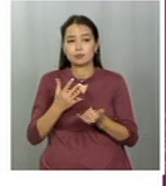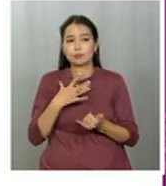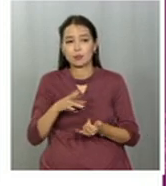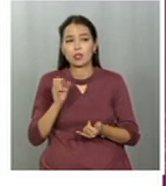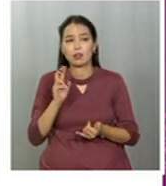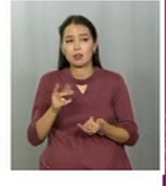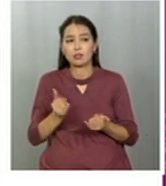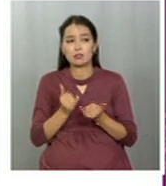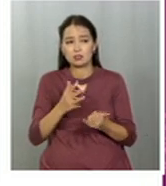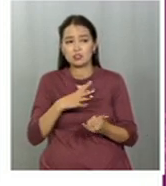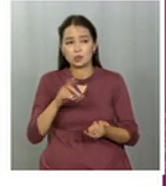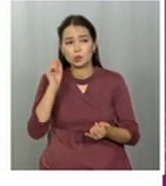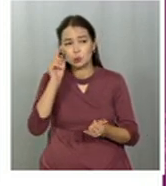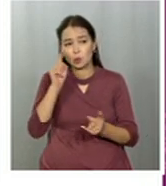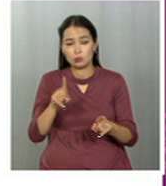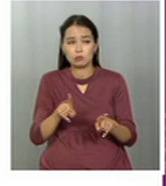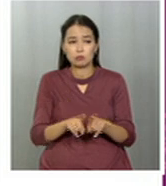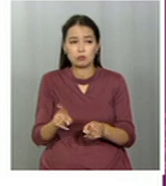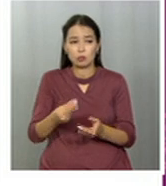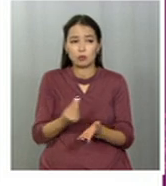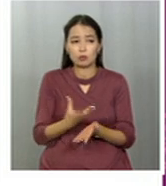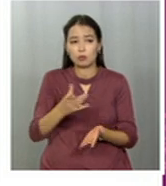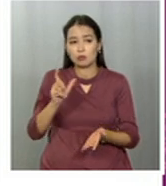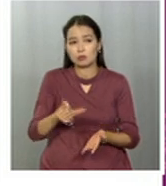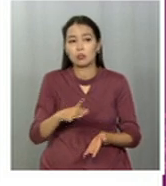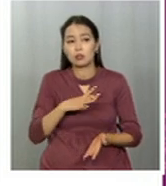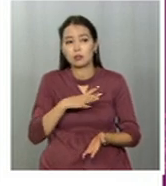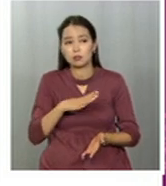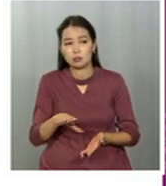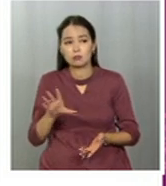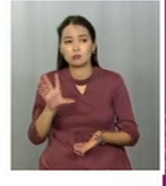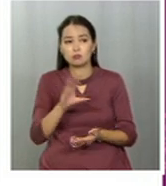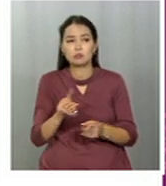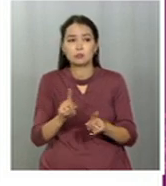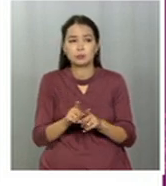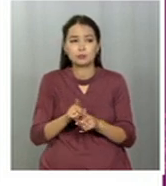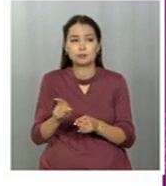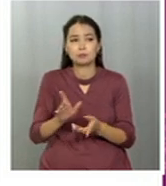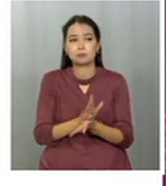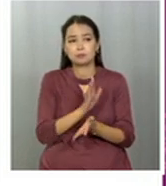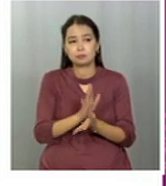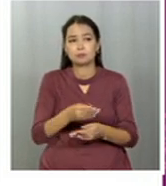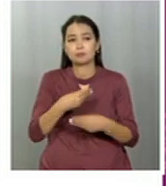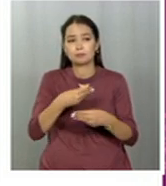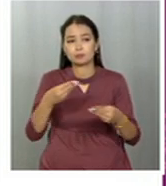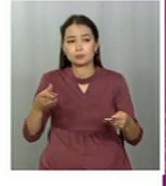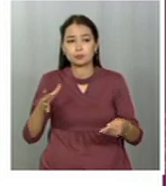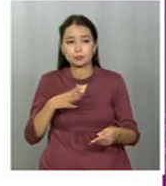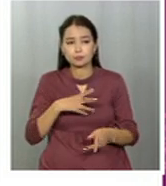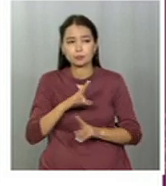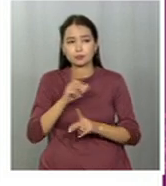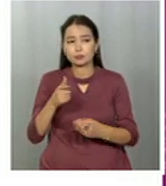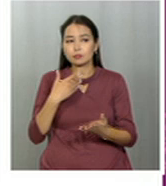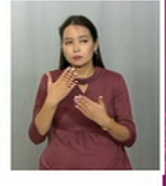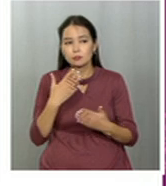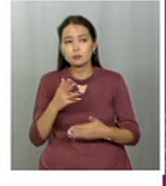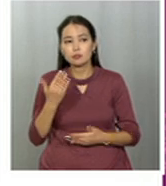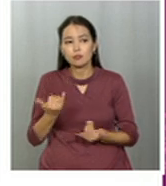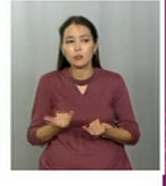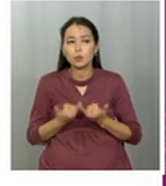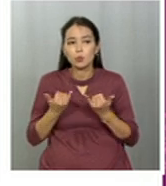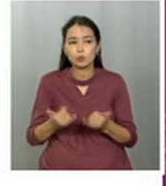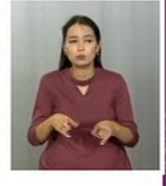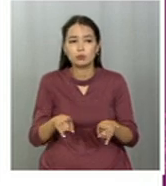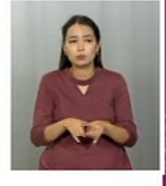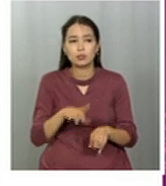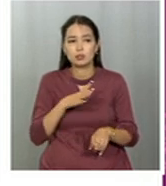раздавать бесплатно. Никто не относился к Мамуну с тем уважением, каким пользуются люди его возраста. С ним обходились